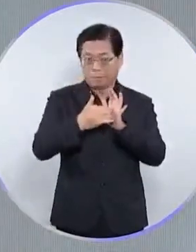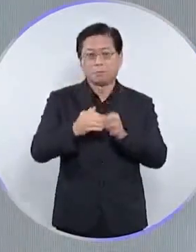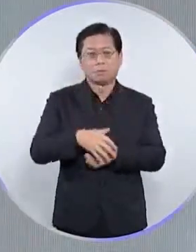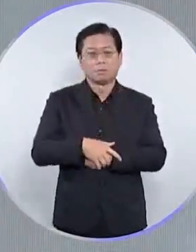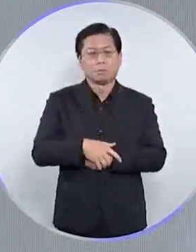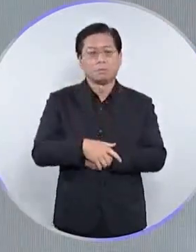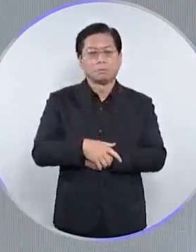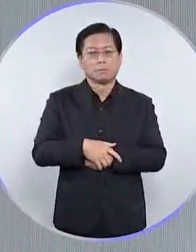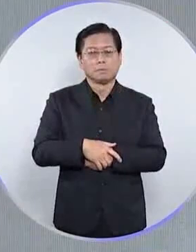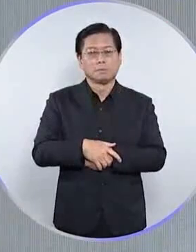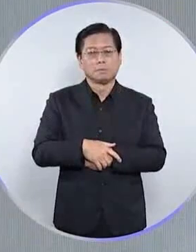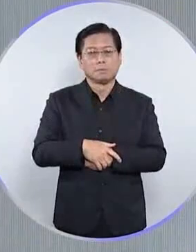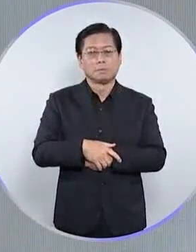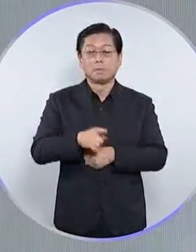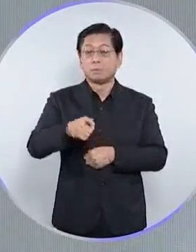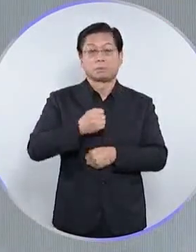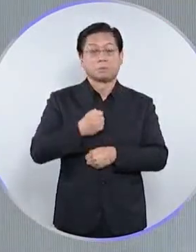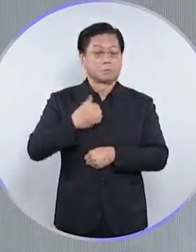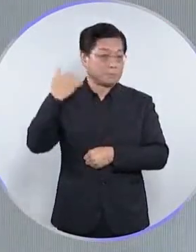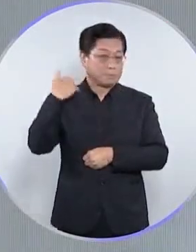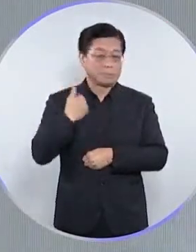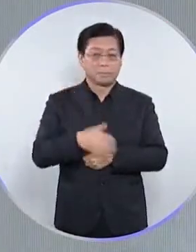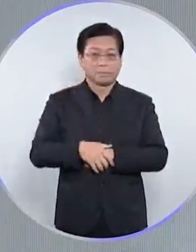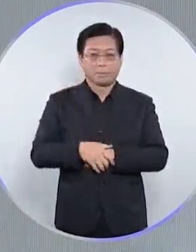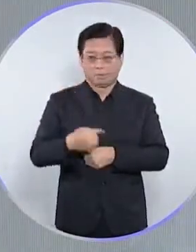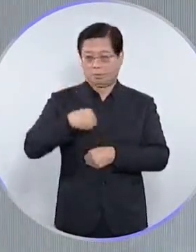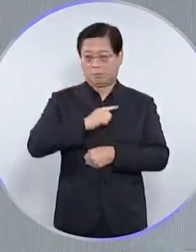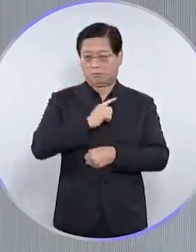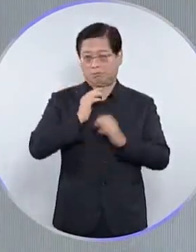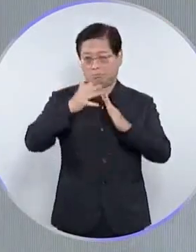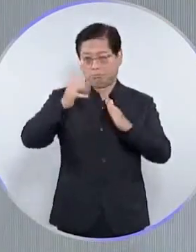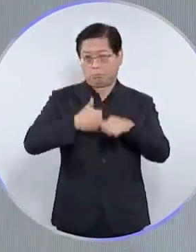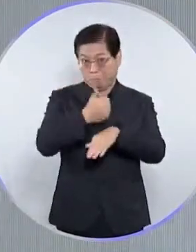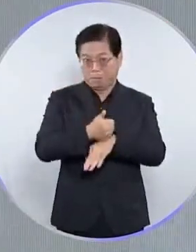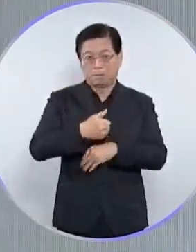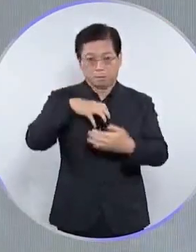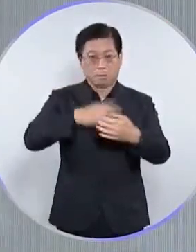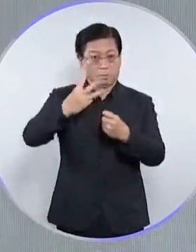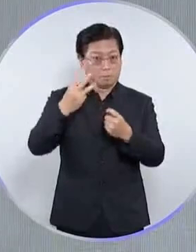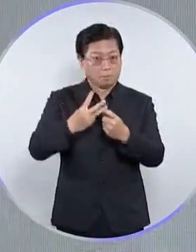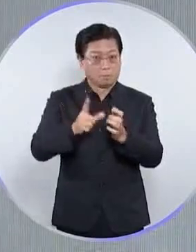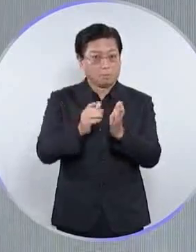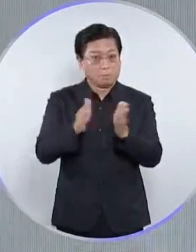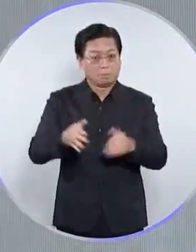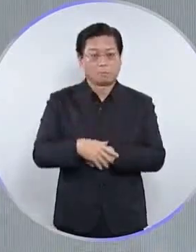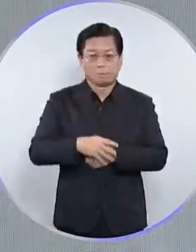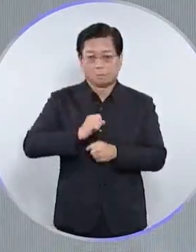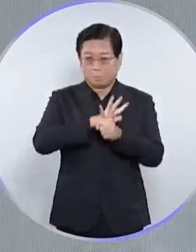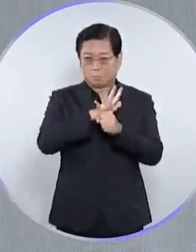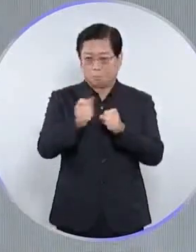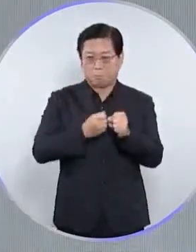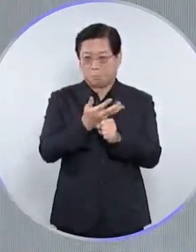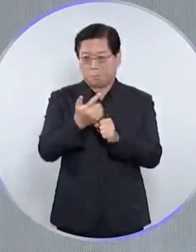喊。大家嘛知影过去，我做市长中间有三年是疫情最